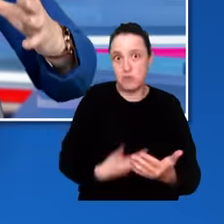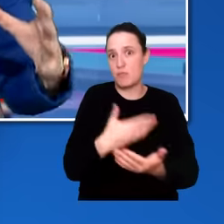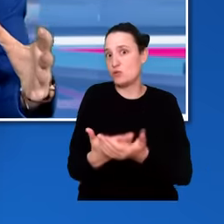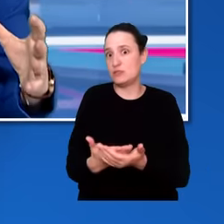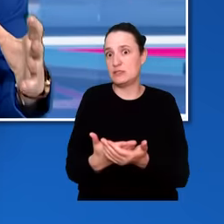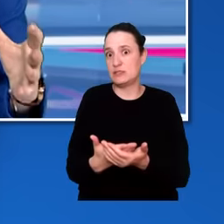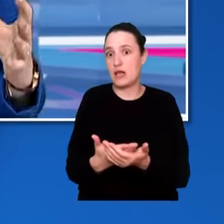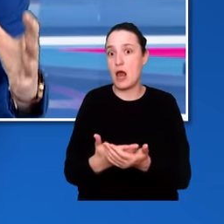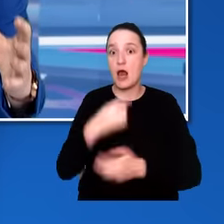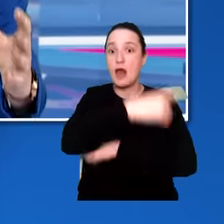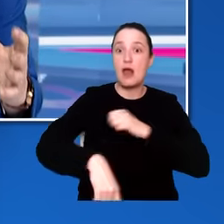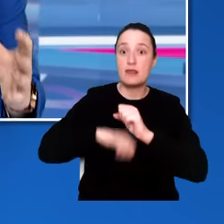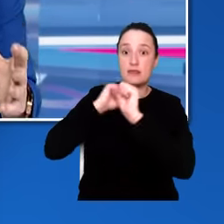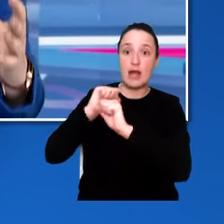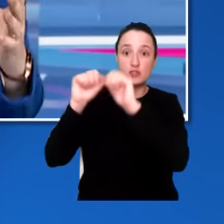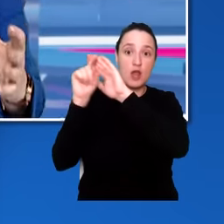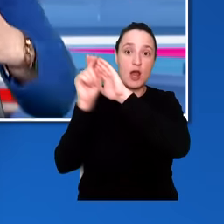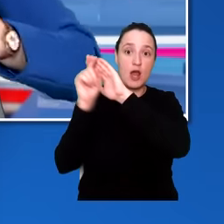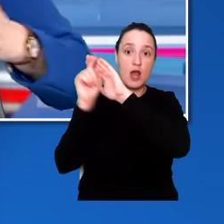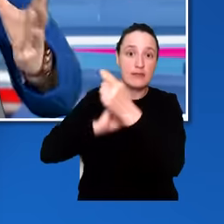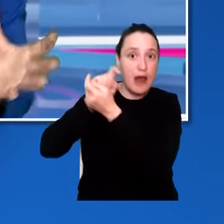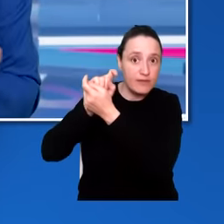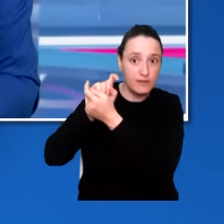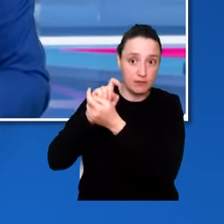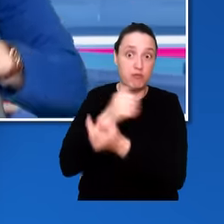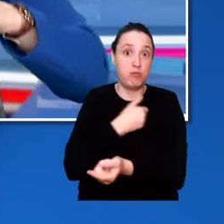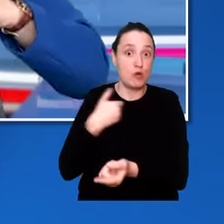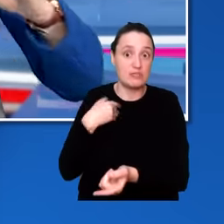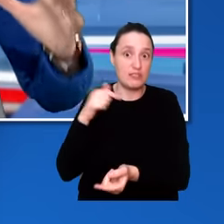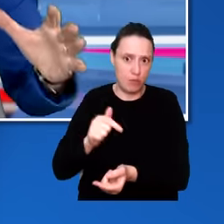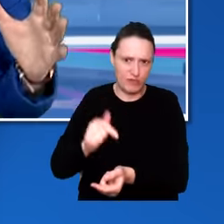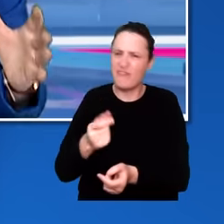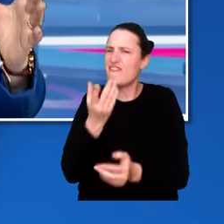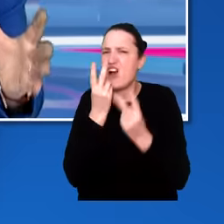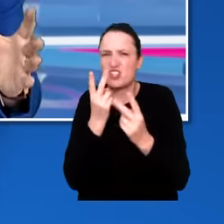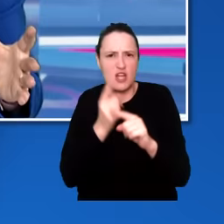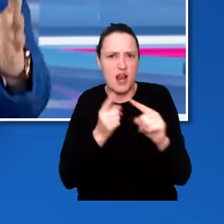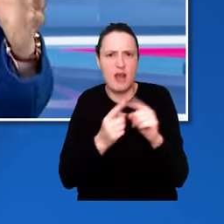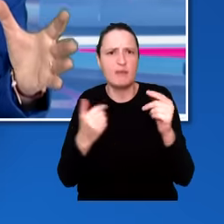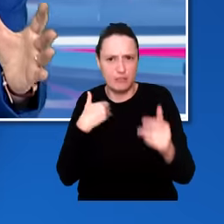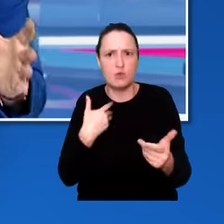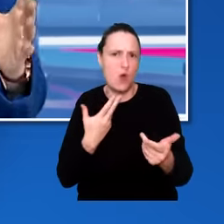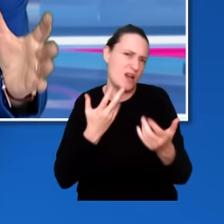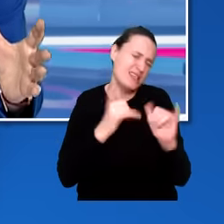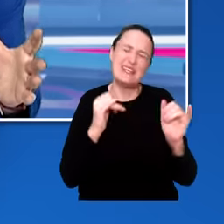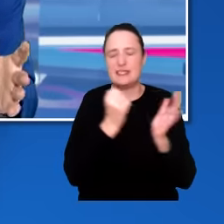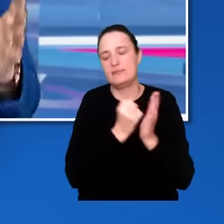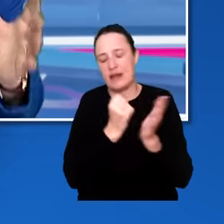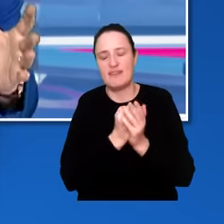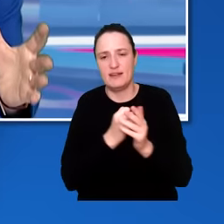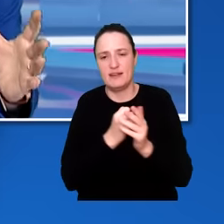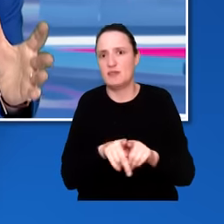tarcza antyrakietowa, która wtedy miała w Polsce być bardzo ważny element, to zresztą zupełnie inne przedsięwzięcie, w ogóle na